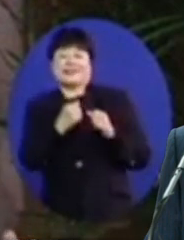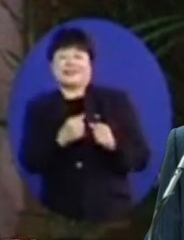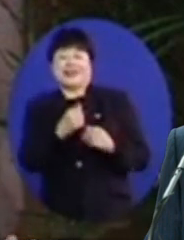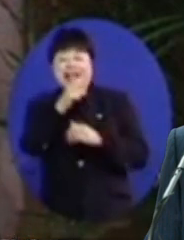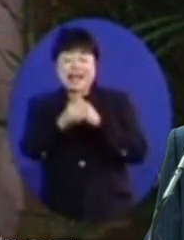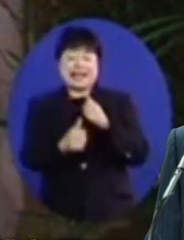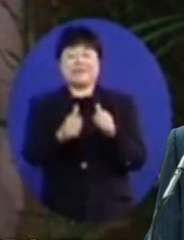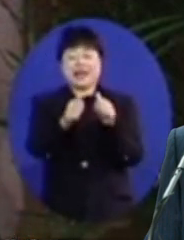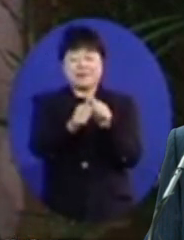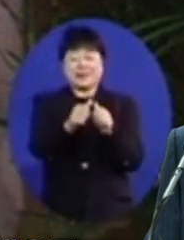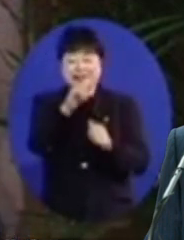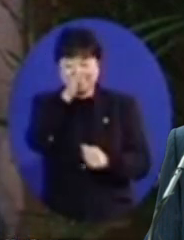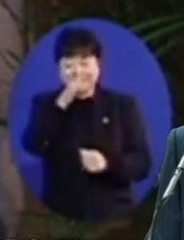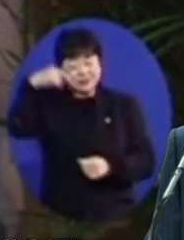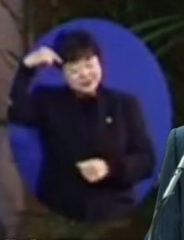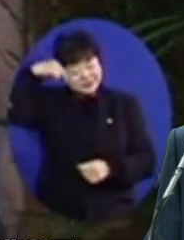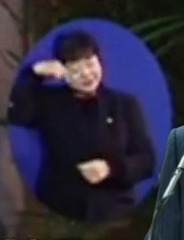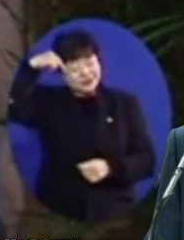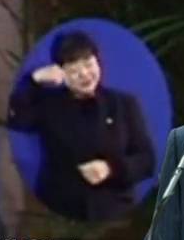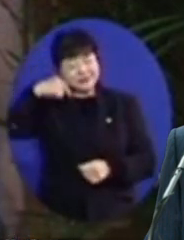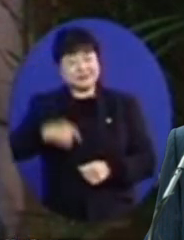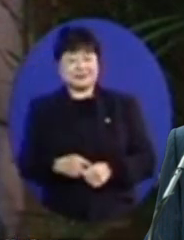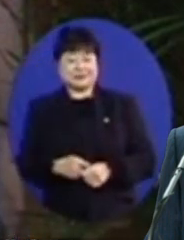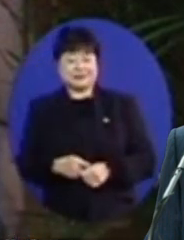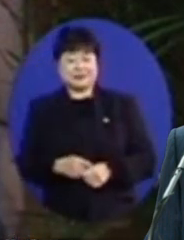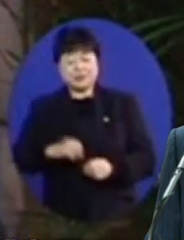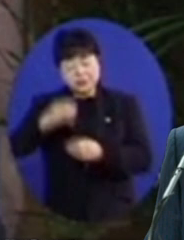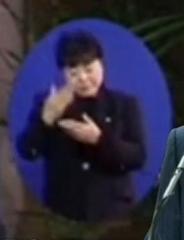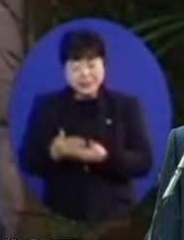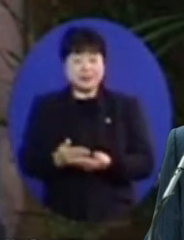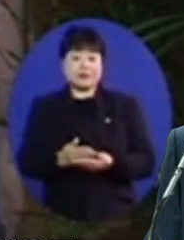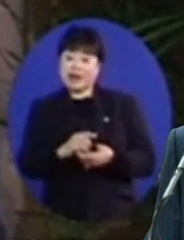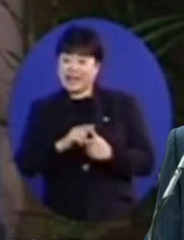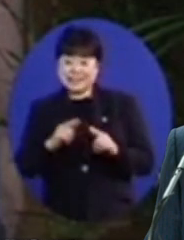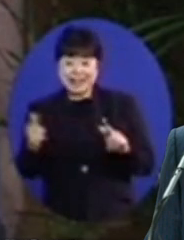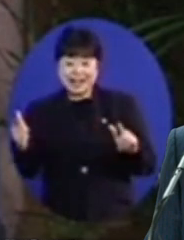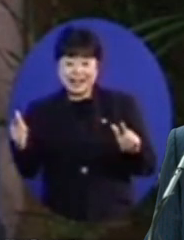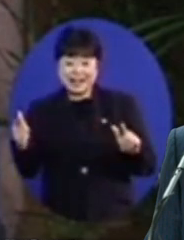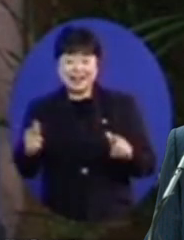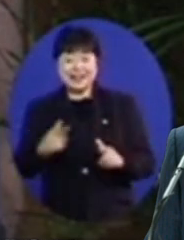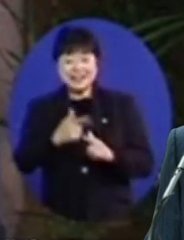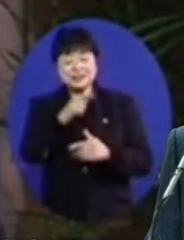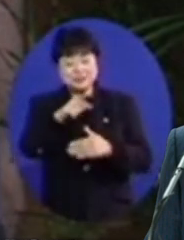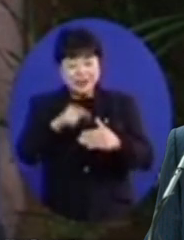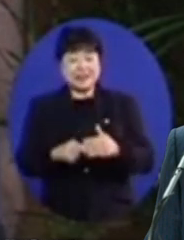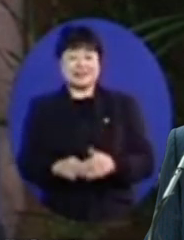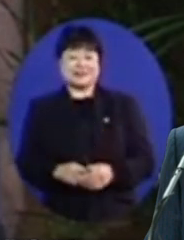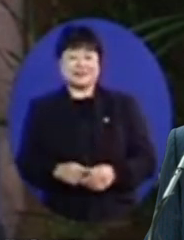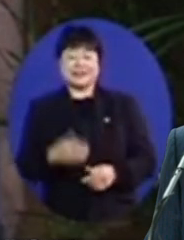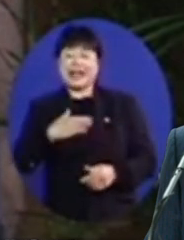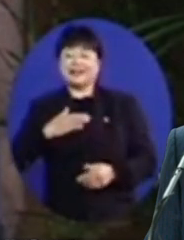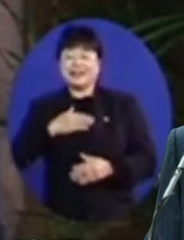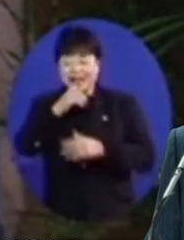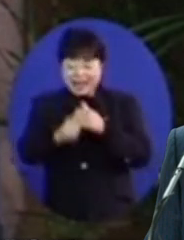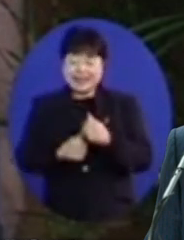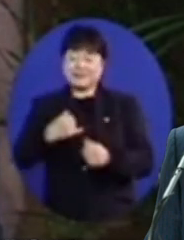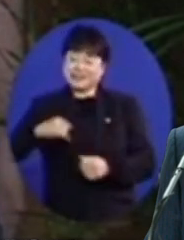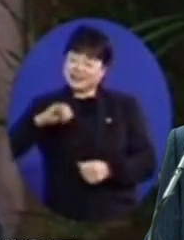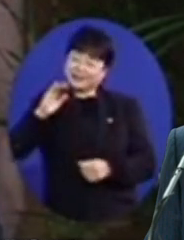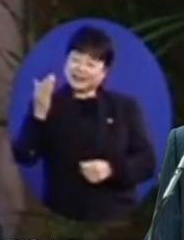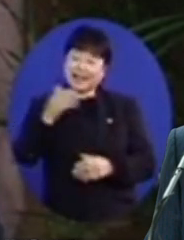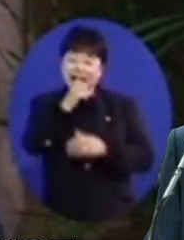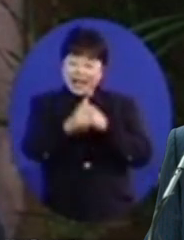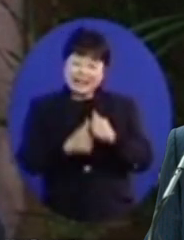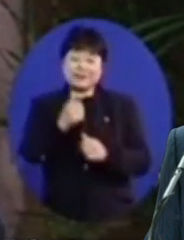하나님이 임재를 느낄 수가 있고 전체 버림받은 심정은 없습니다 예수님 안에서 나는 일에도 하나님의 자녀여